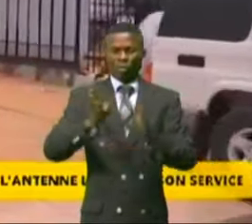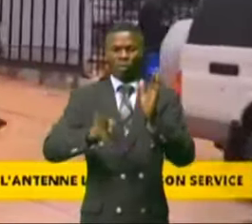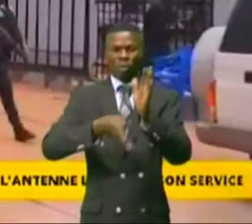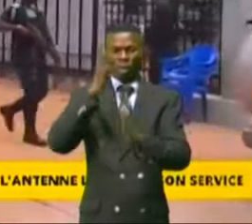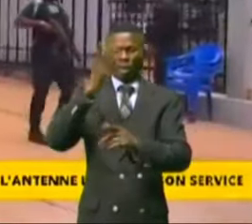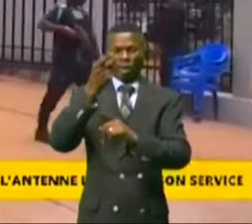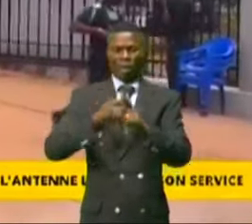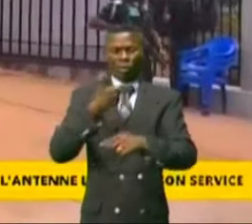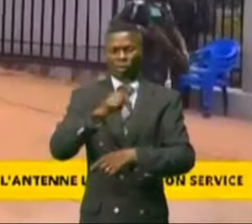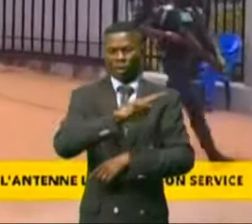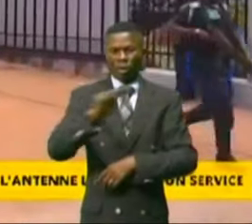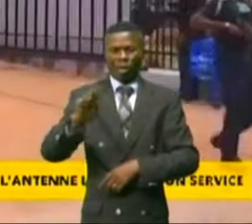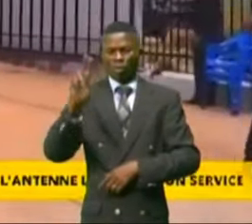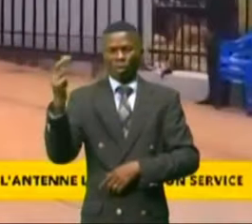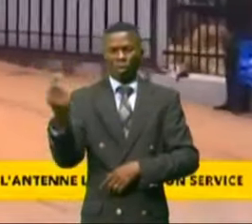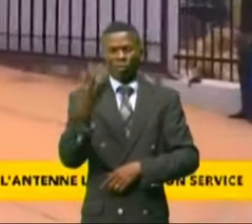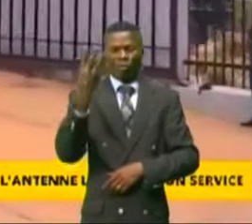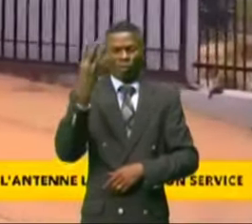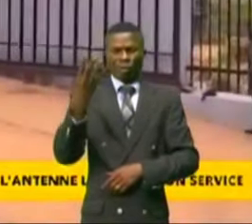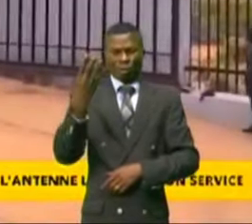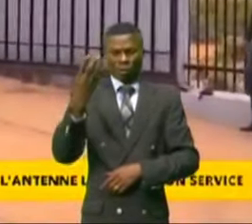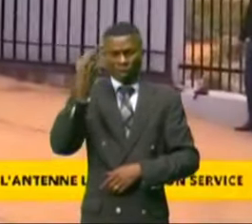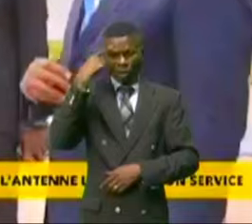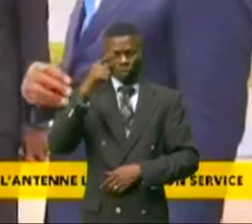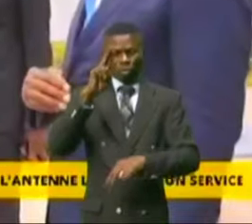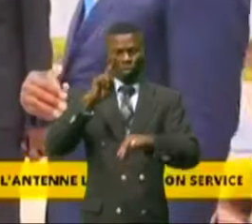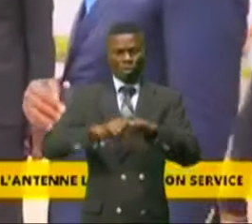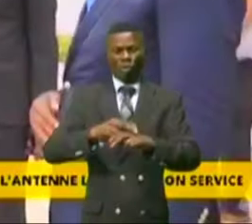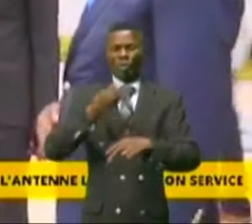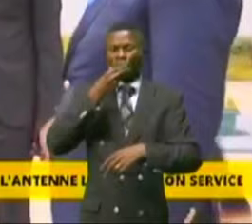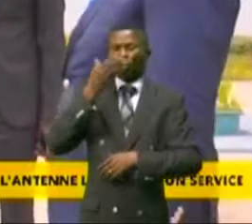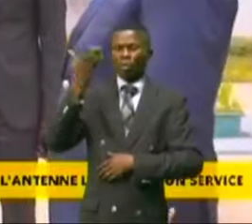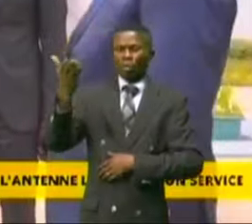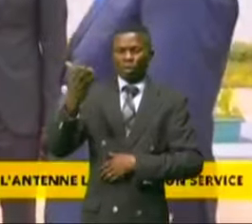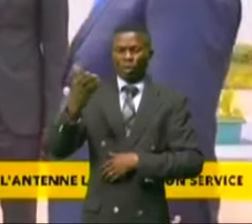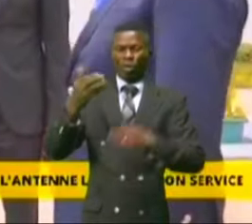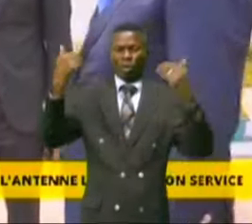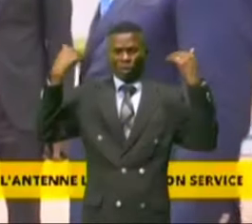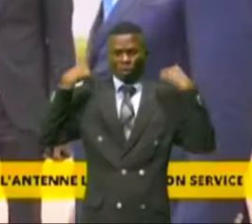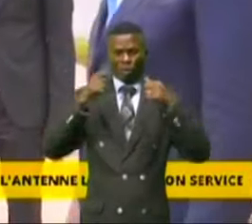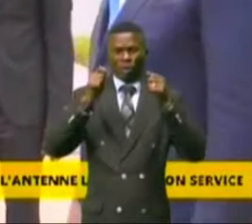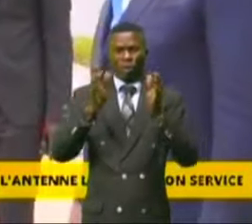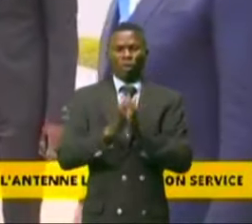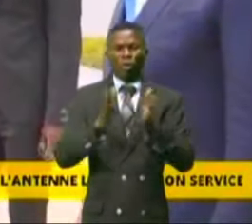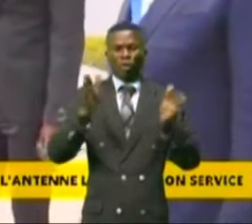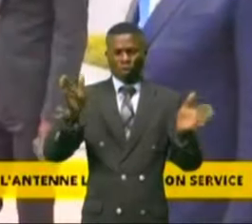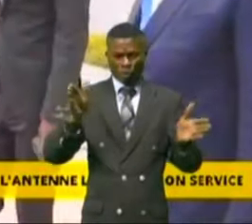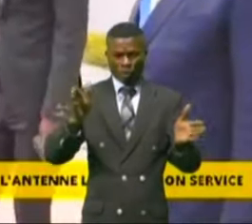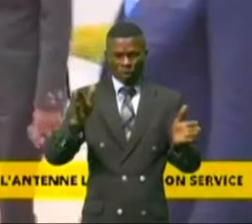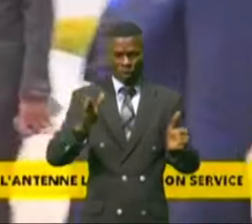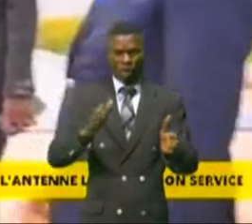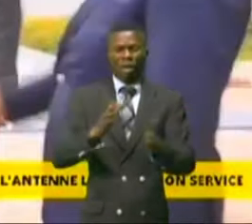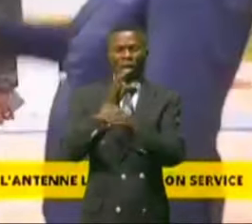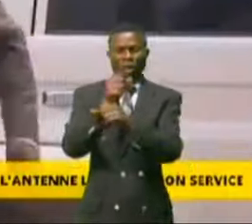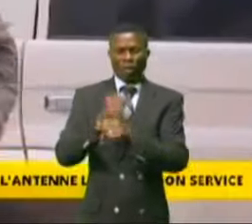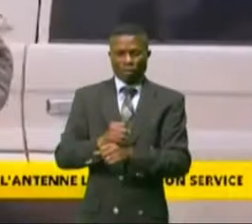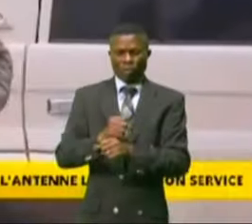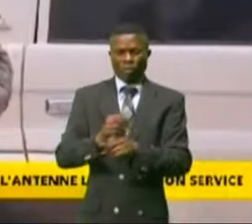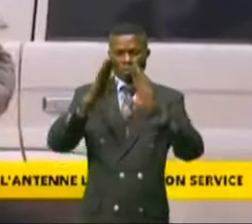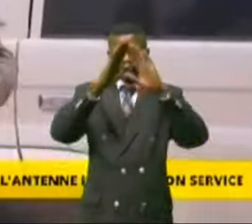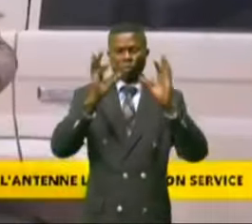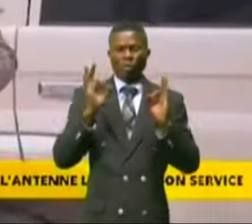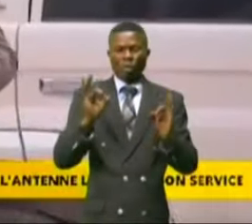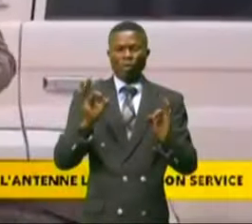14 février 2024, profitant de son bref séjour en Mbujimayi, que le patron du journal officiel a réceptionné la nouvelle